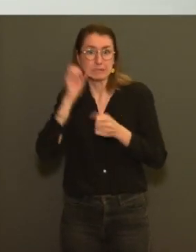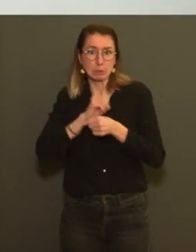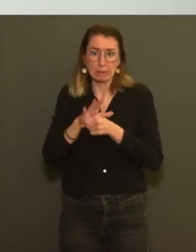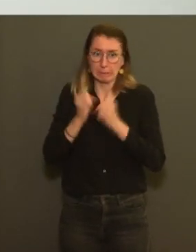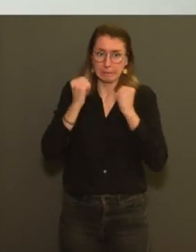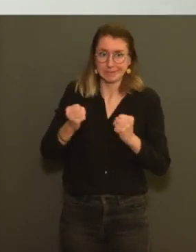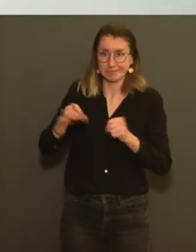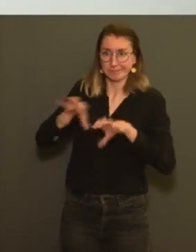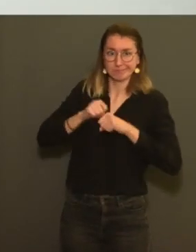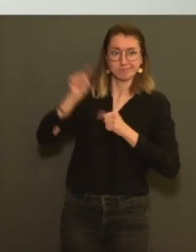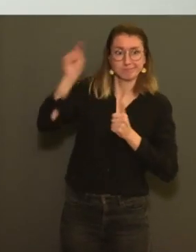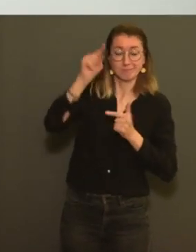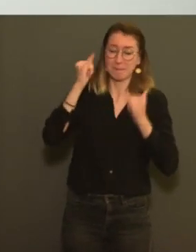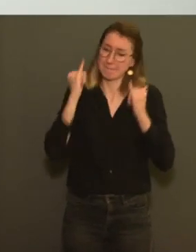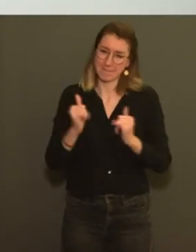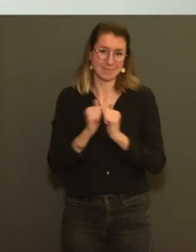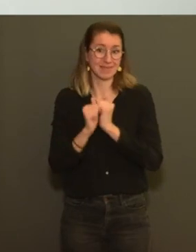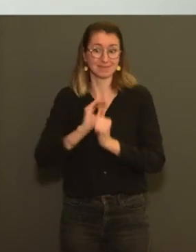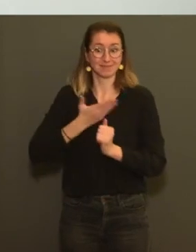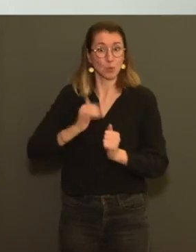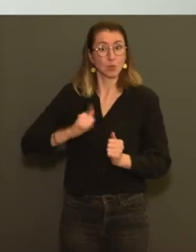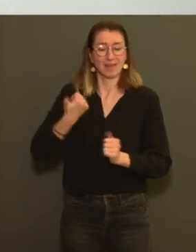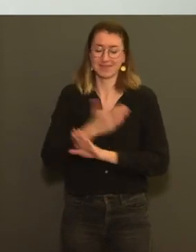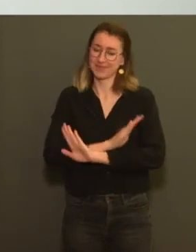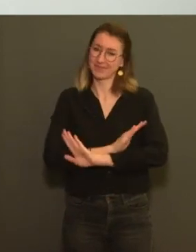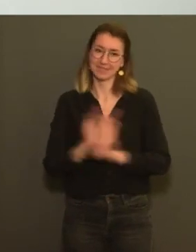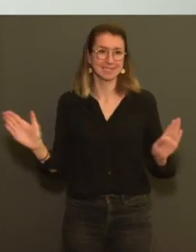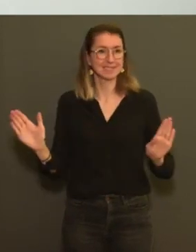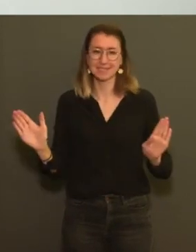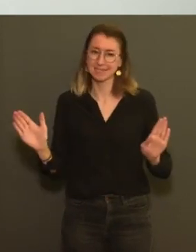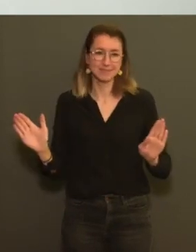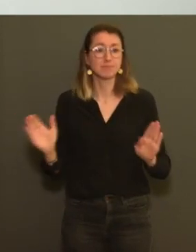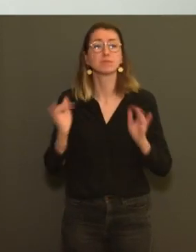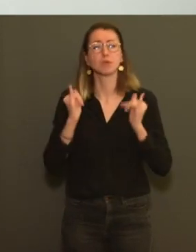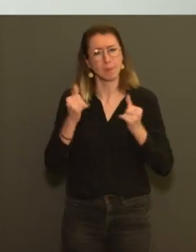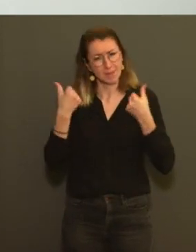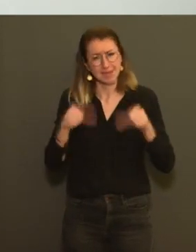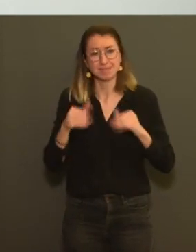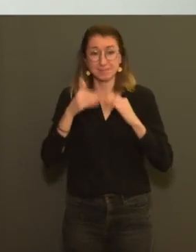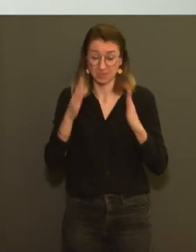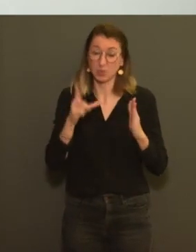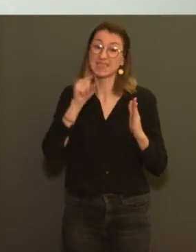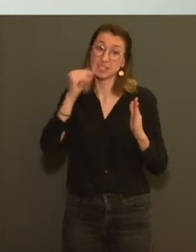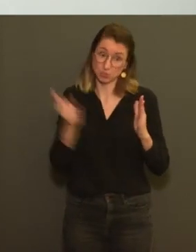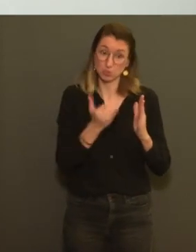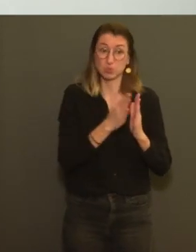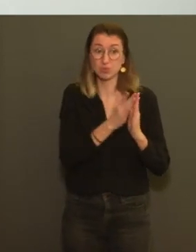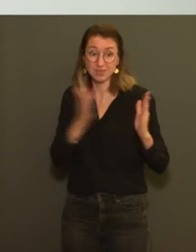test à J5, mais l'observance de cette quarantaine de 10 jours plus 4 jours de